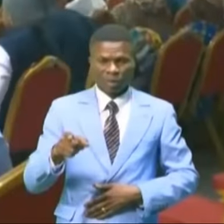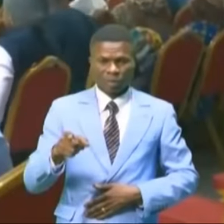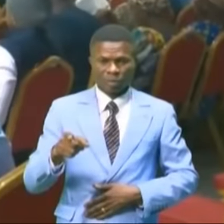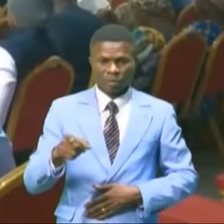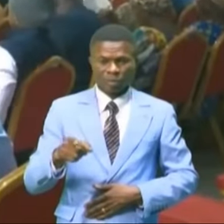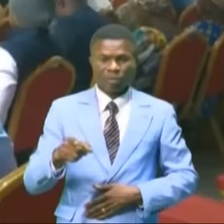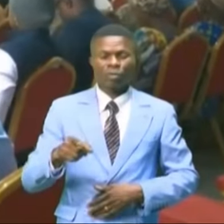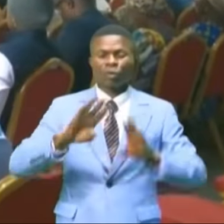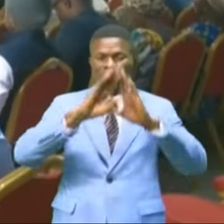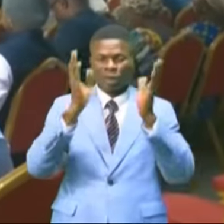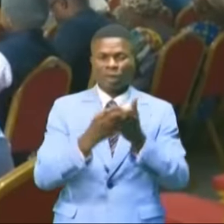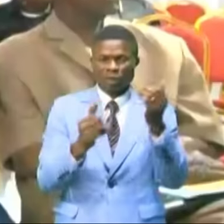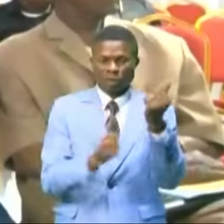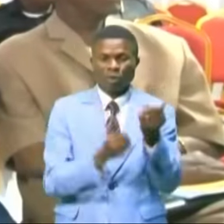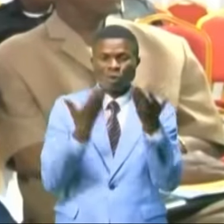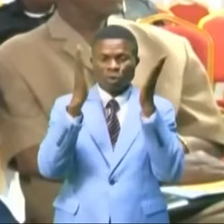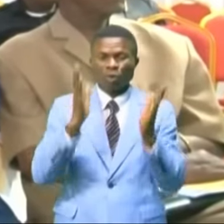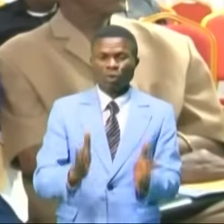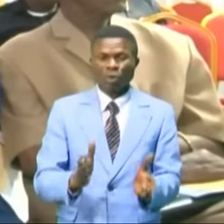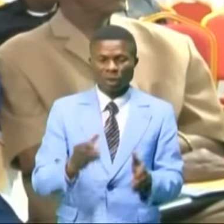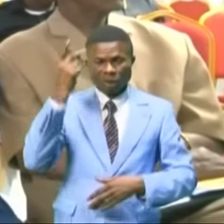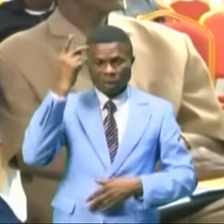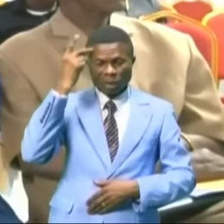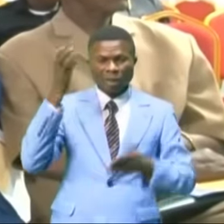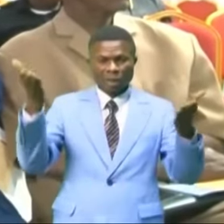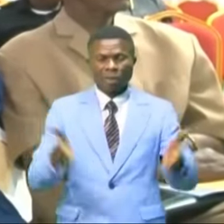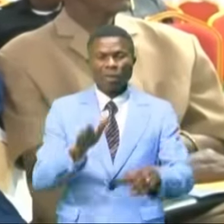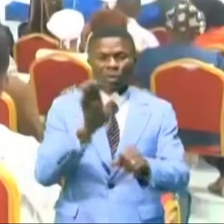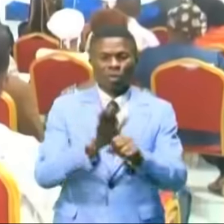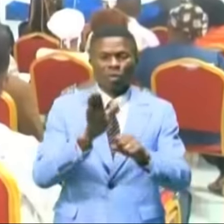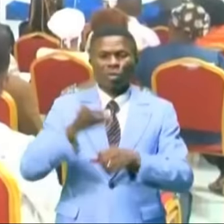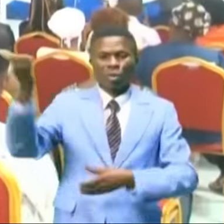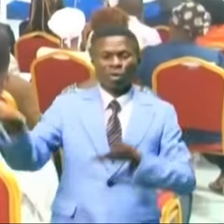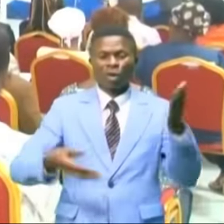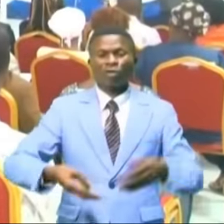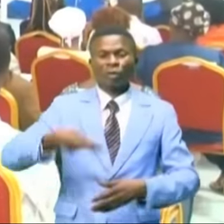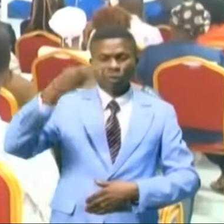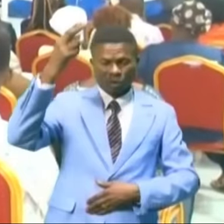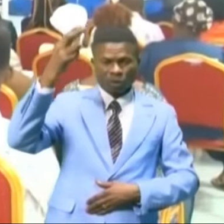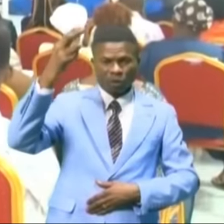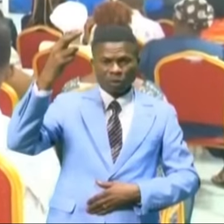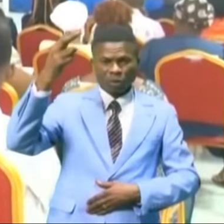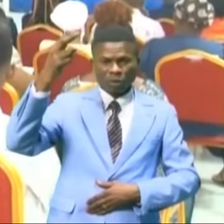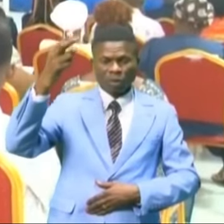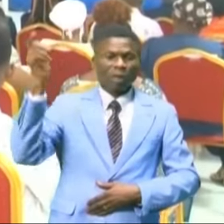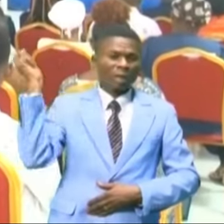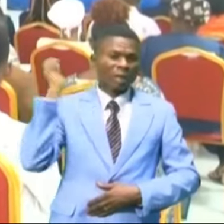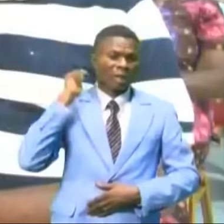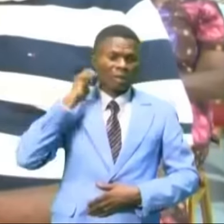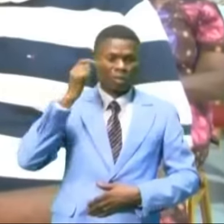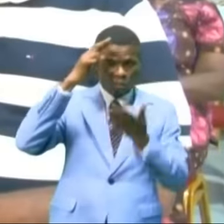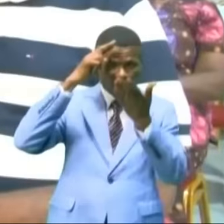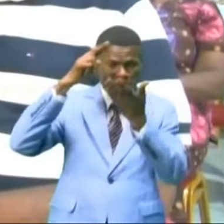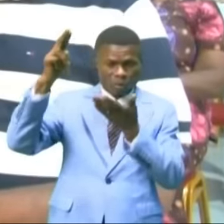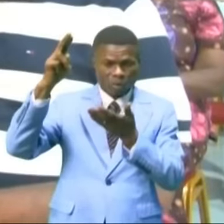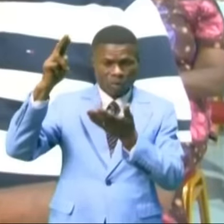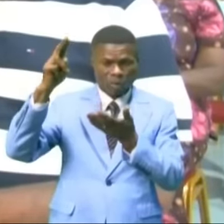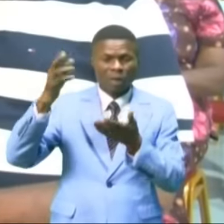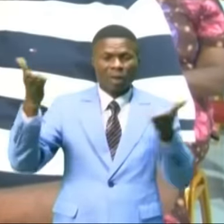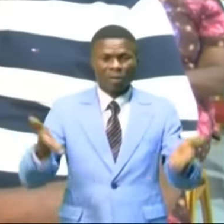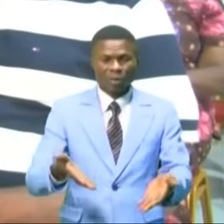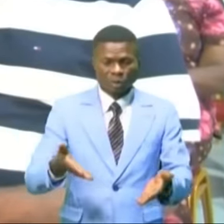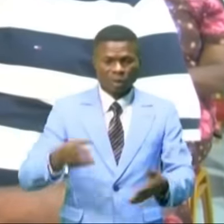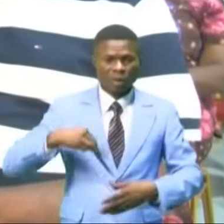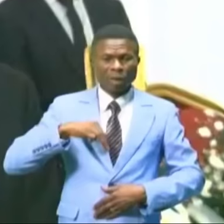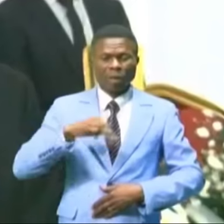du plateau, des étudiants ici à Kinshasa en présence de plusieurs invités de marque, dont les professeurs des universités pour la plupart, membres